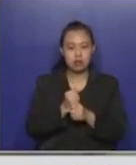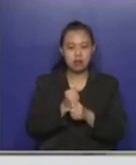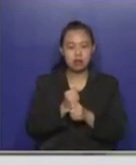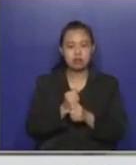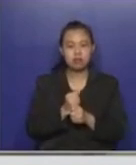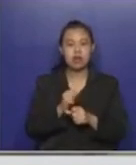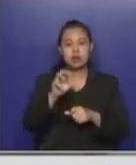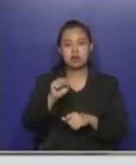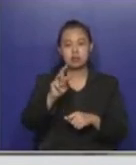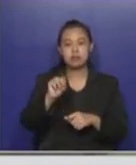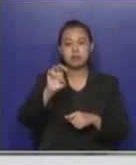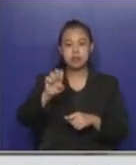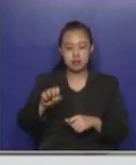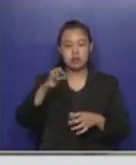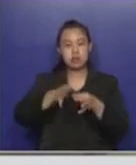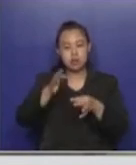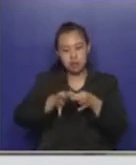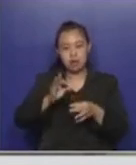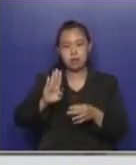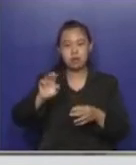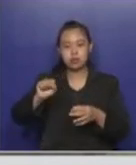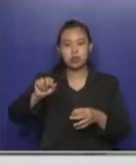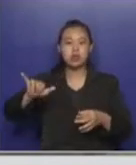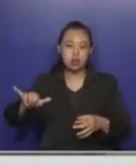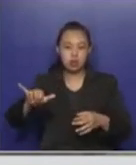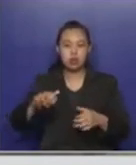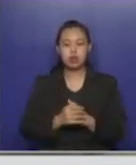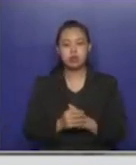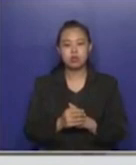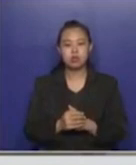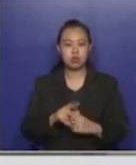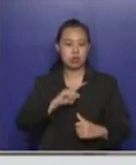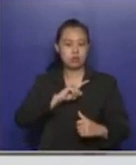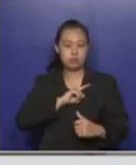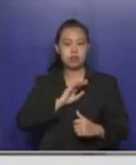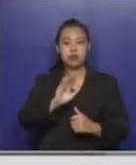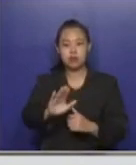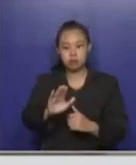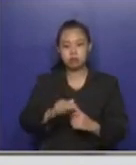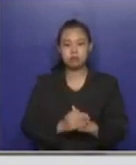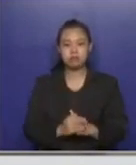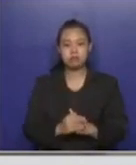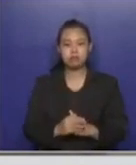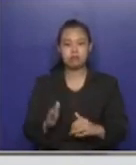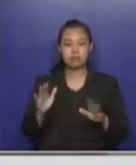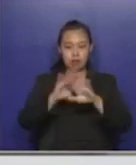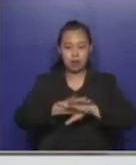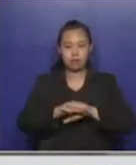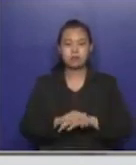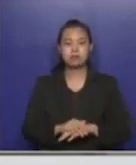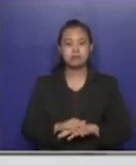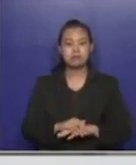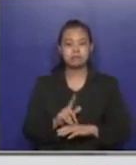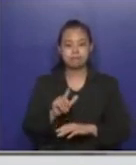าน SME และบสย.งานนี้ต้องเป็นหน้าที่หลักของท่านและท่านต้องเป็นซูเปอร์ฮีโร่ในหนังเรื่องนี้นะ